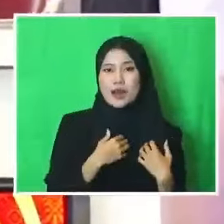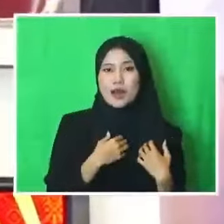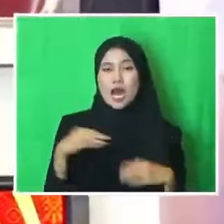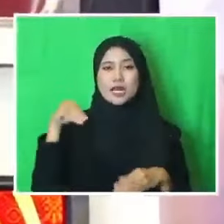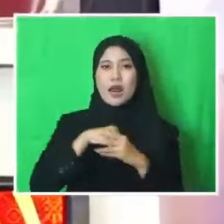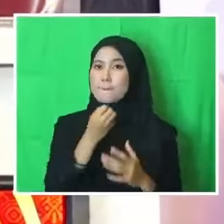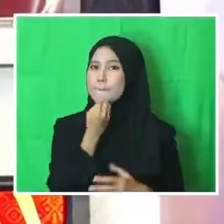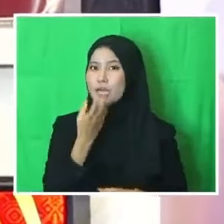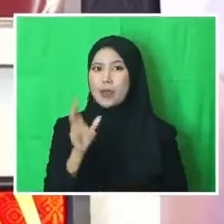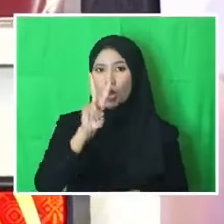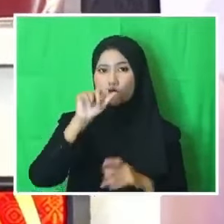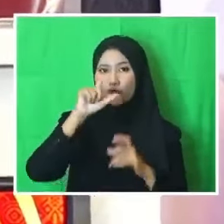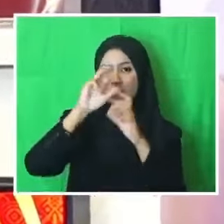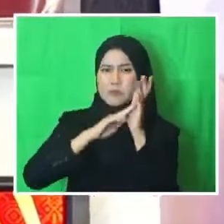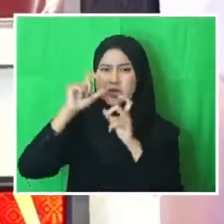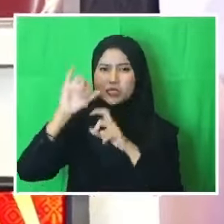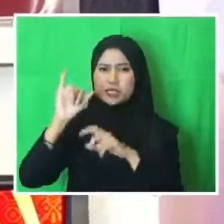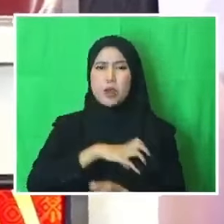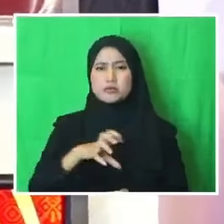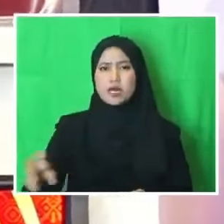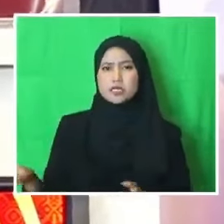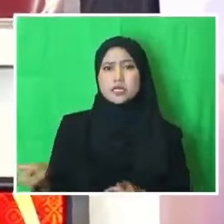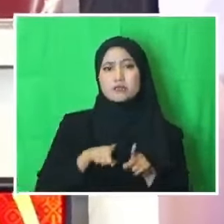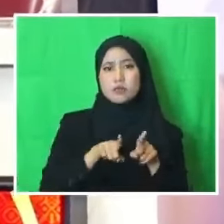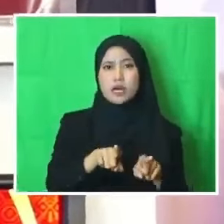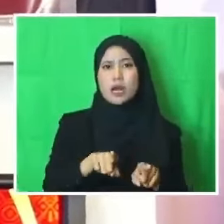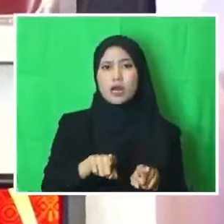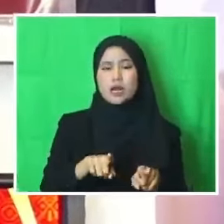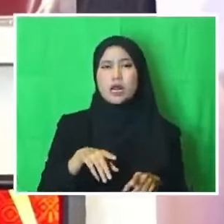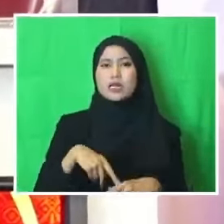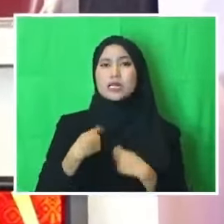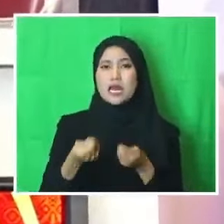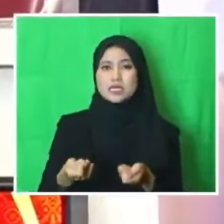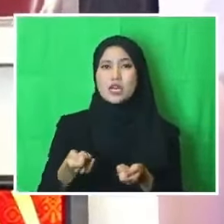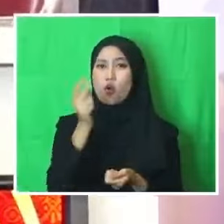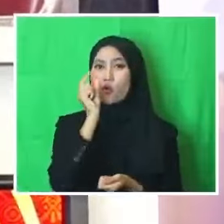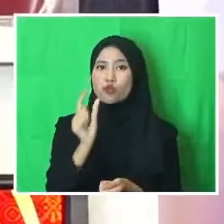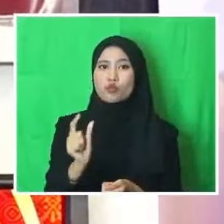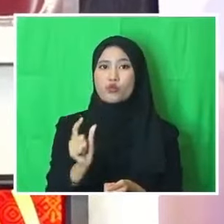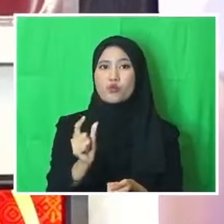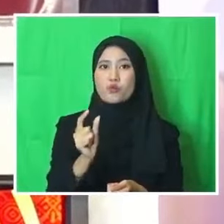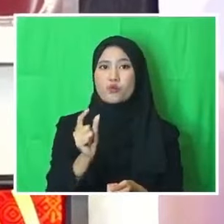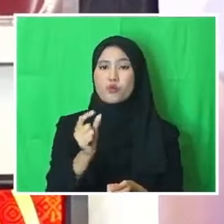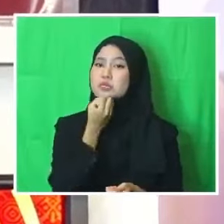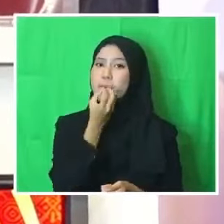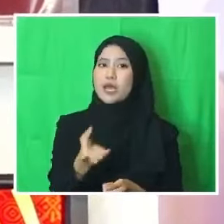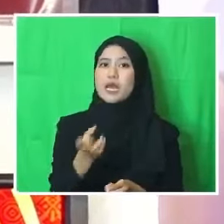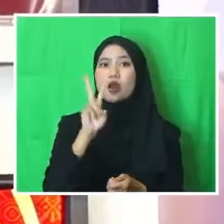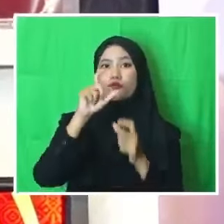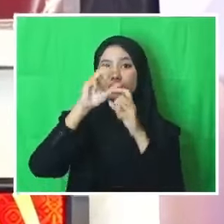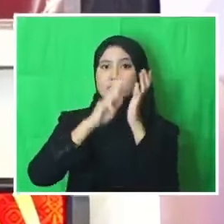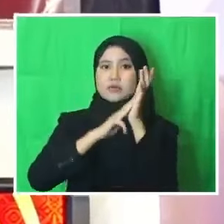dalam penyampaian visi dan misi masing-masing paslon akan kami berikan kesempatan untuk menyampaikan visi dan